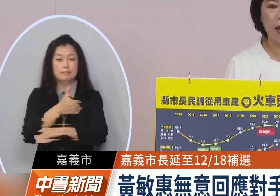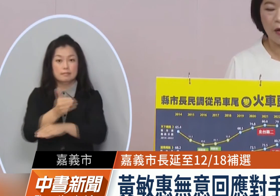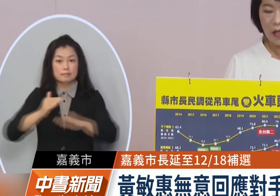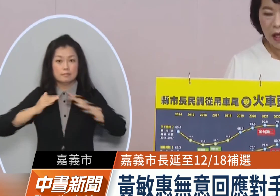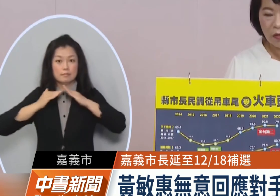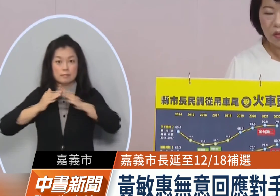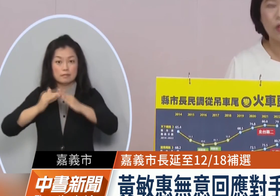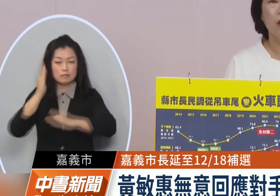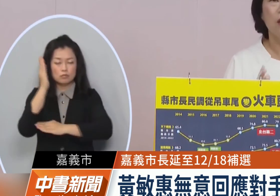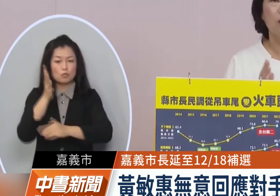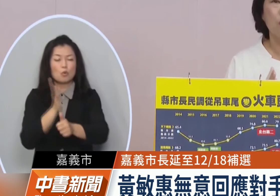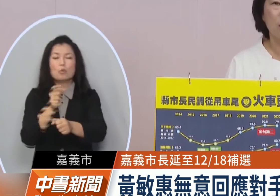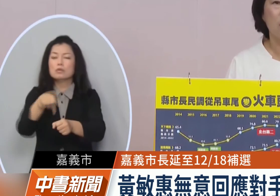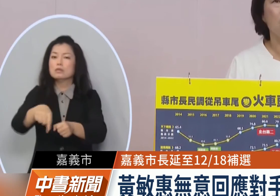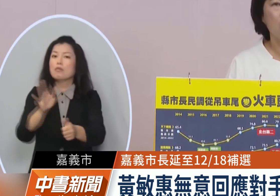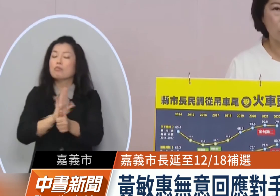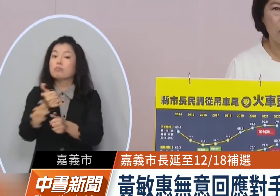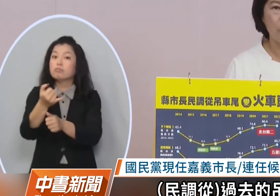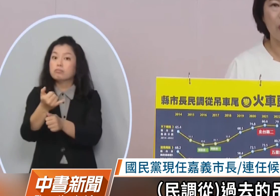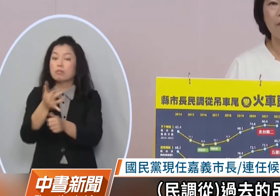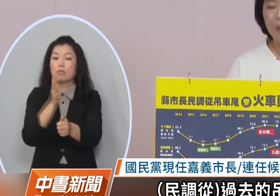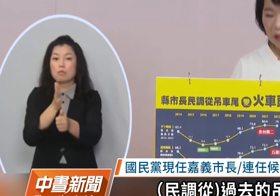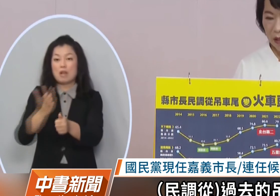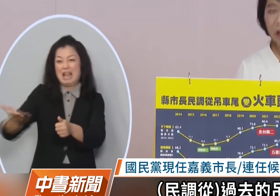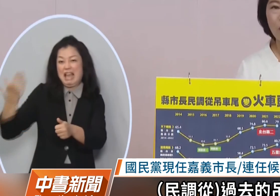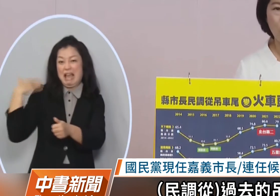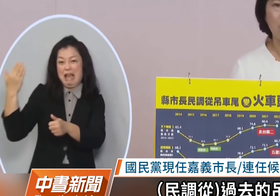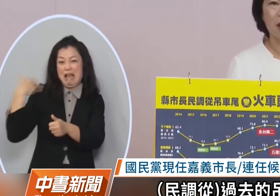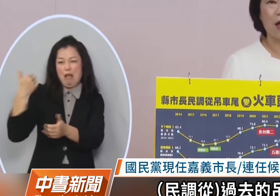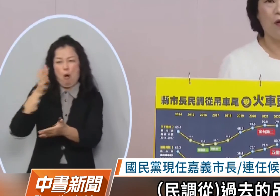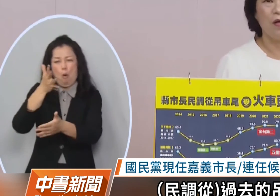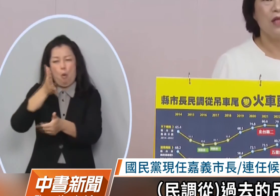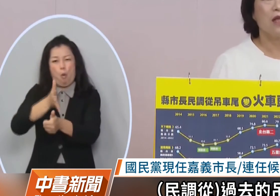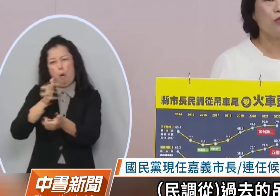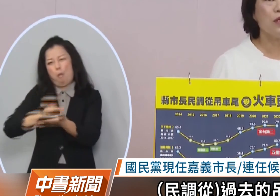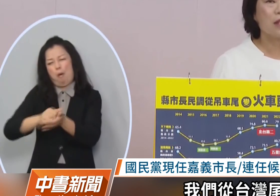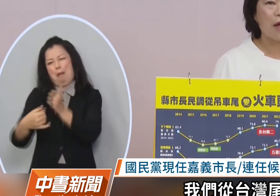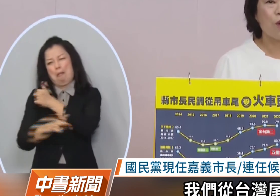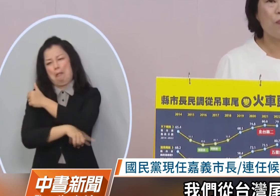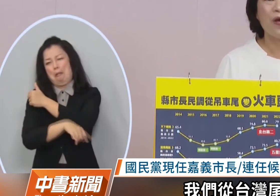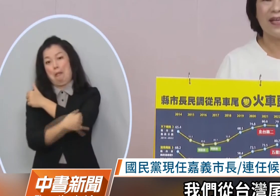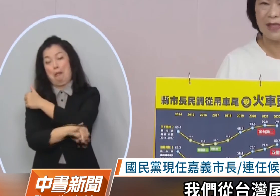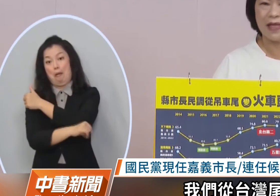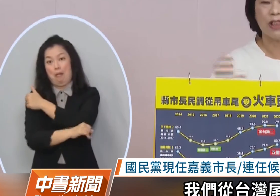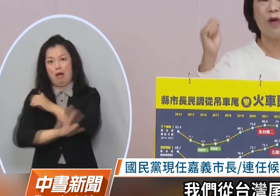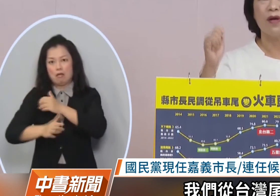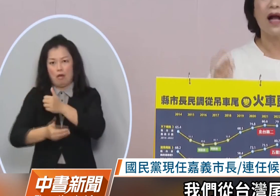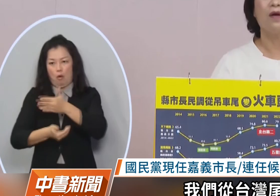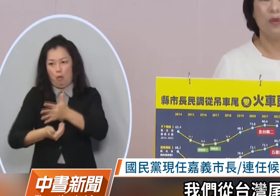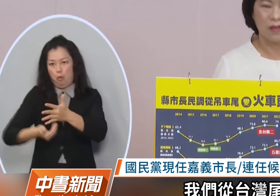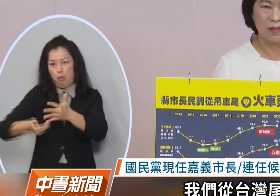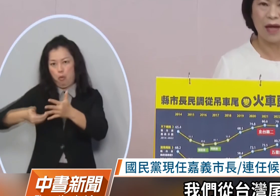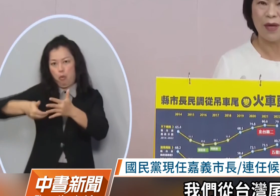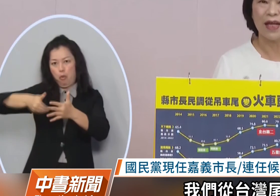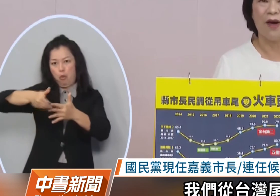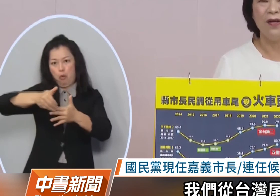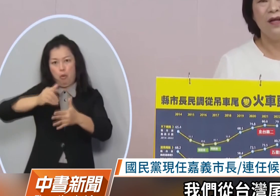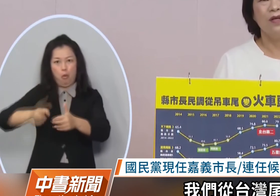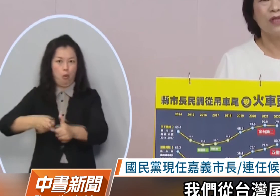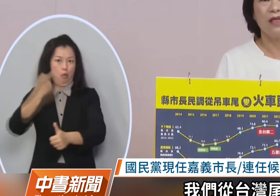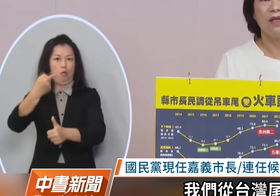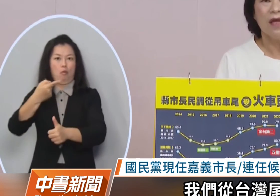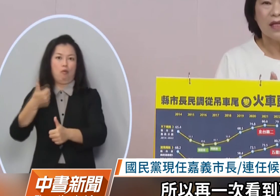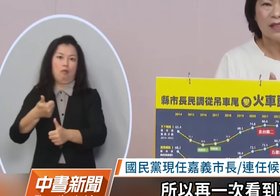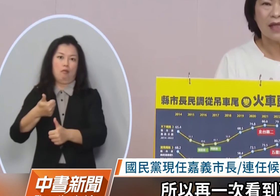济、观光等等的面向。 过去的吊车尾变作火车头，咱对台湾尾冲到台湾